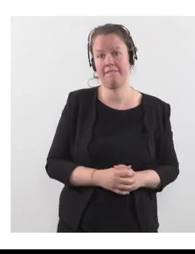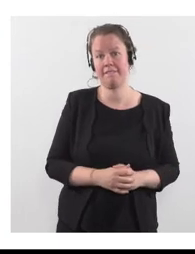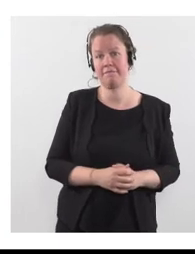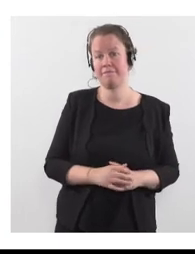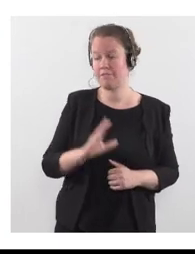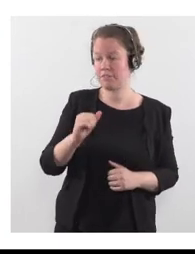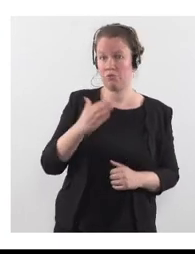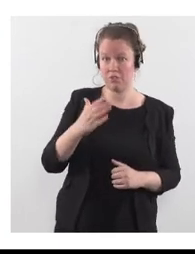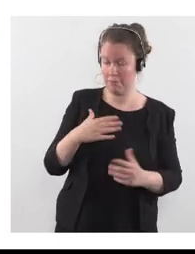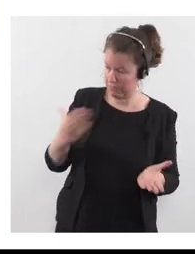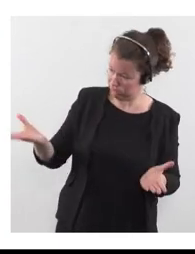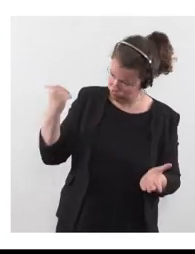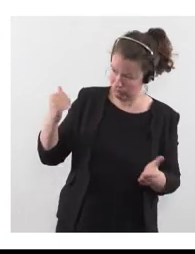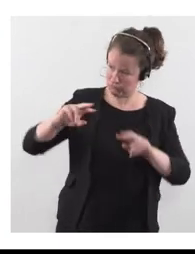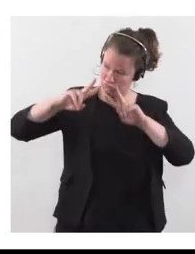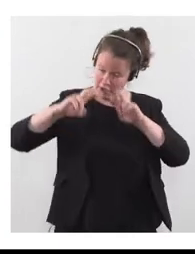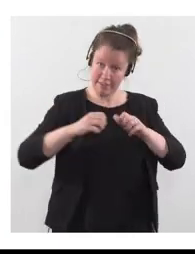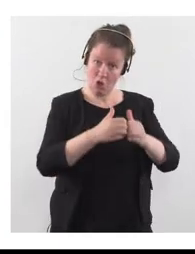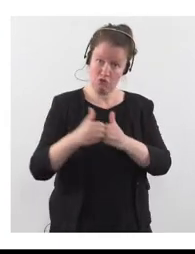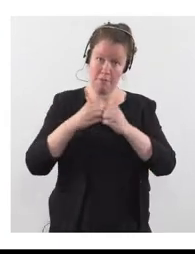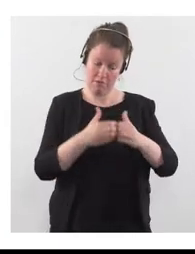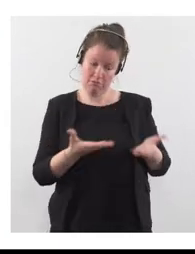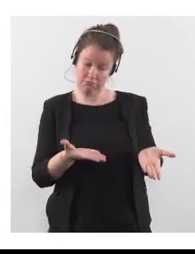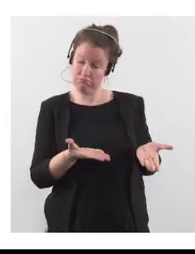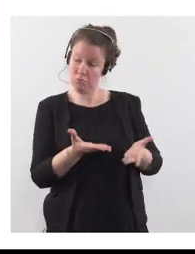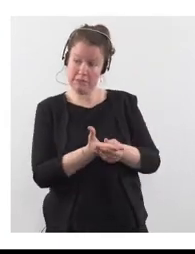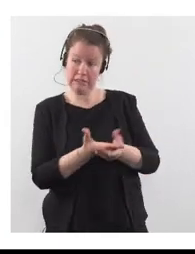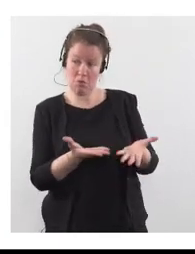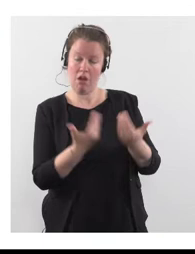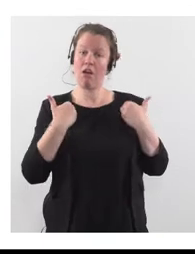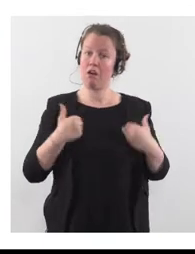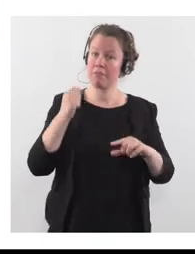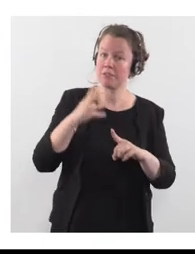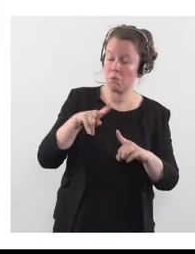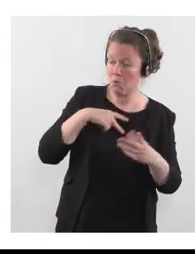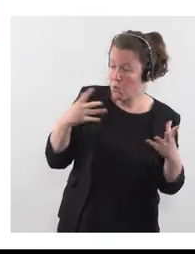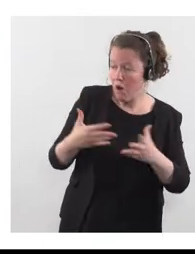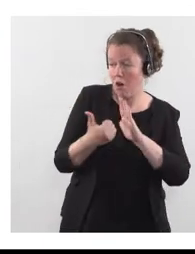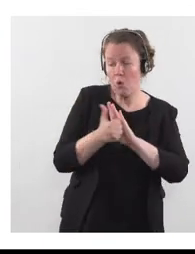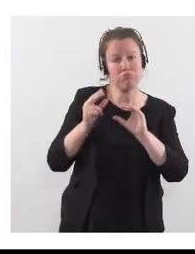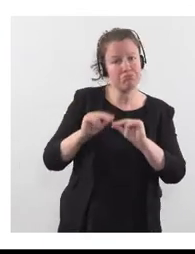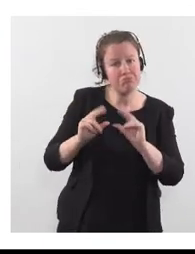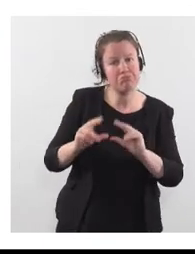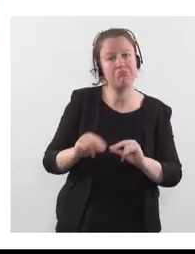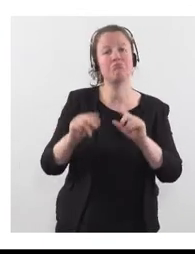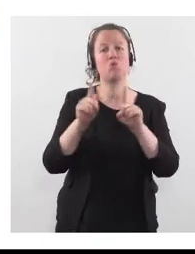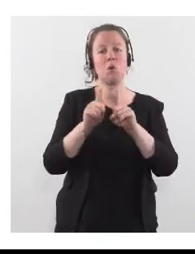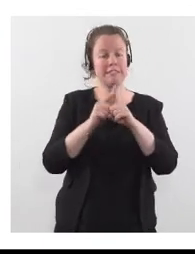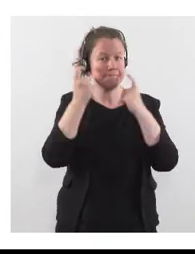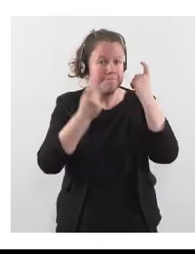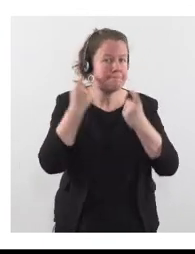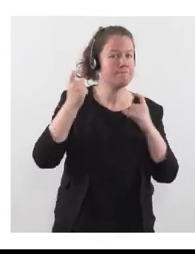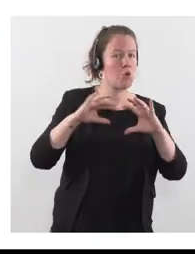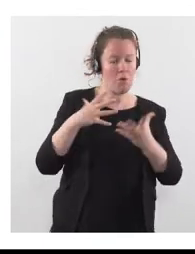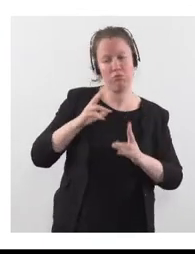d'égalité. Nous avons dit qui nous étions, nous avons présenté quels étaient nos pouvoirs, nous avons également présenté la nature de nos préoccupations